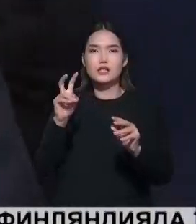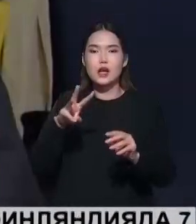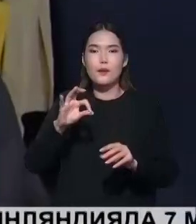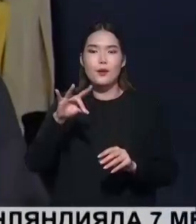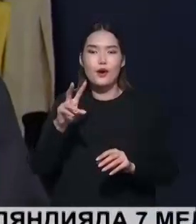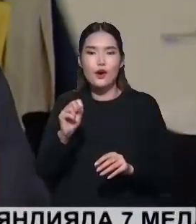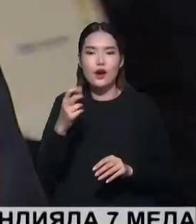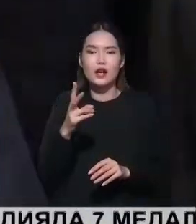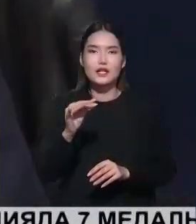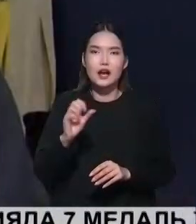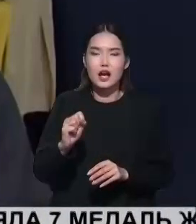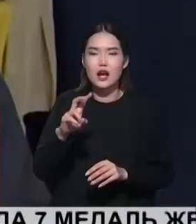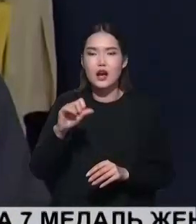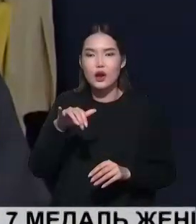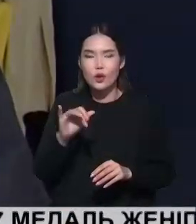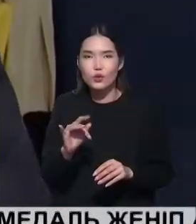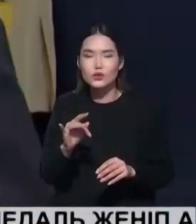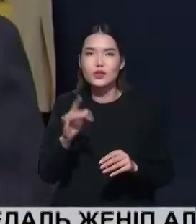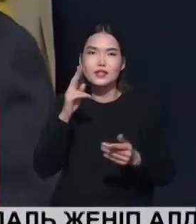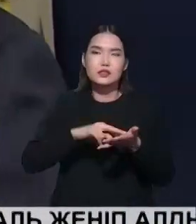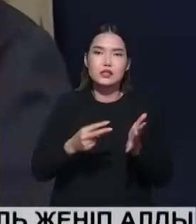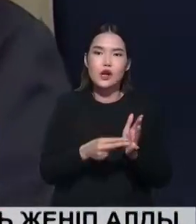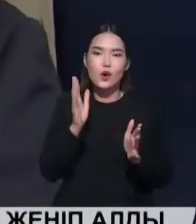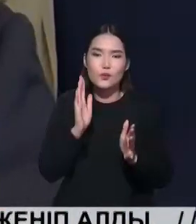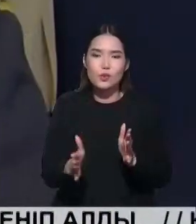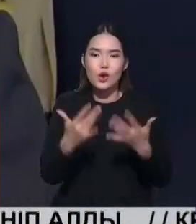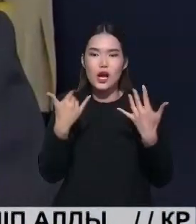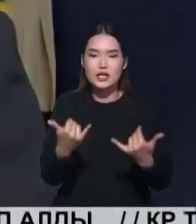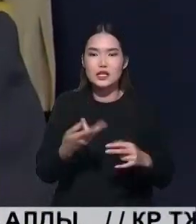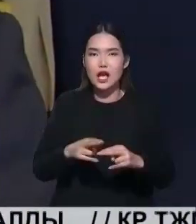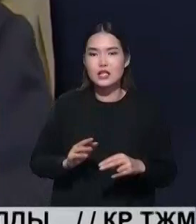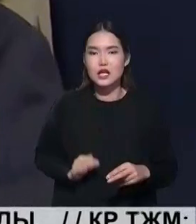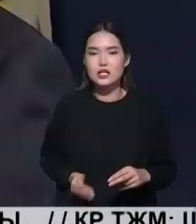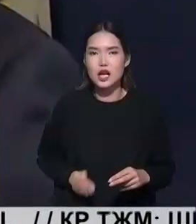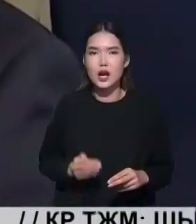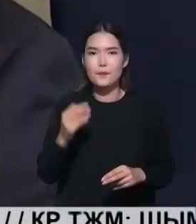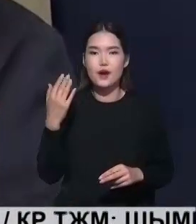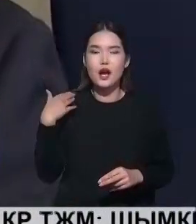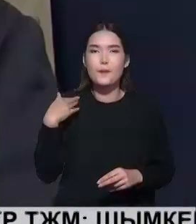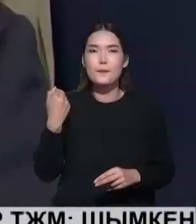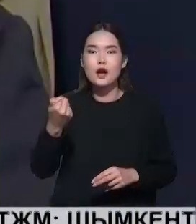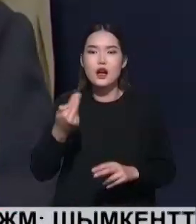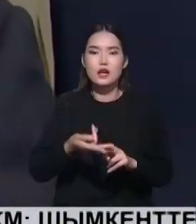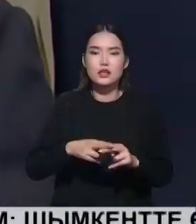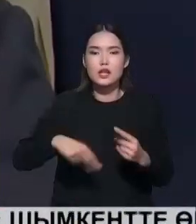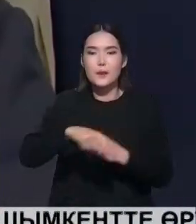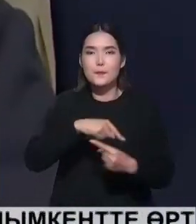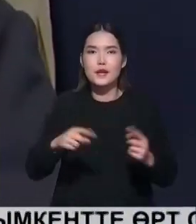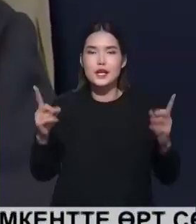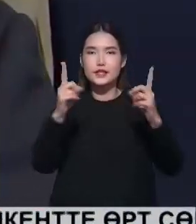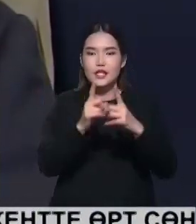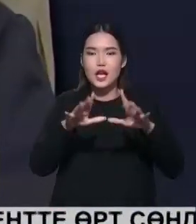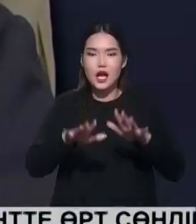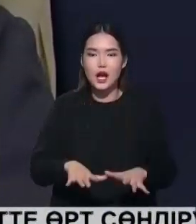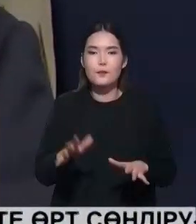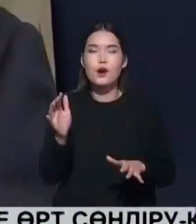және бояу әдісімен шығарамыз деп тұрмыз. Сол Hyundai Motor компанияның өкілдерімен осы бизнес форумда бүгін кездесіп, сол алдымызға